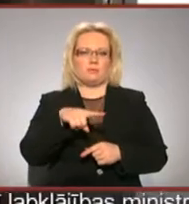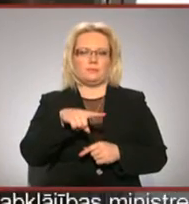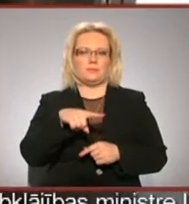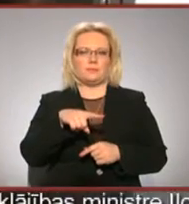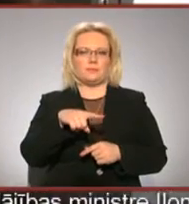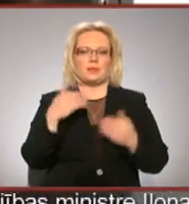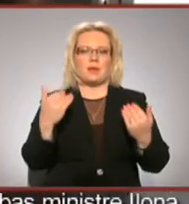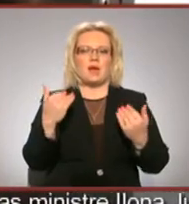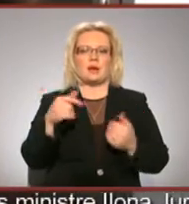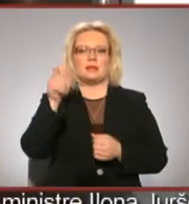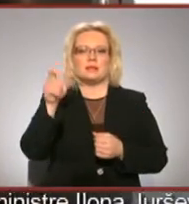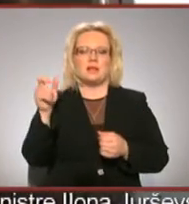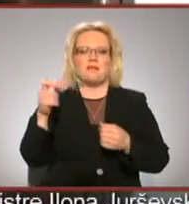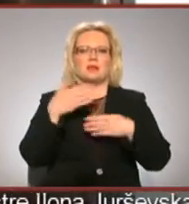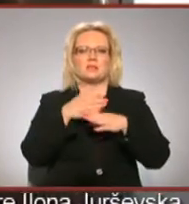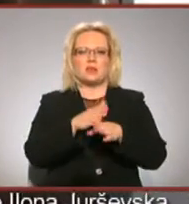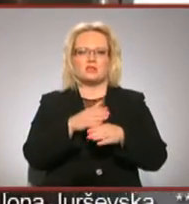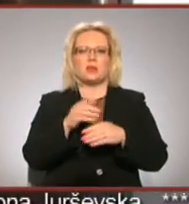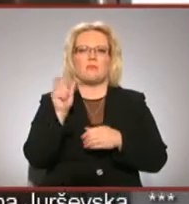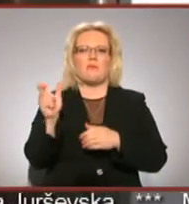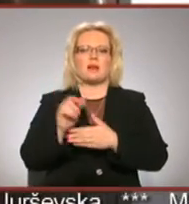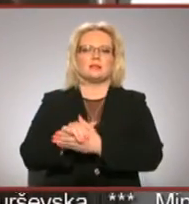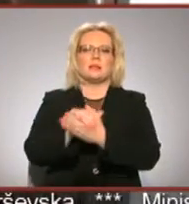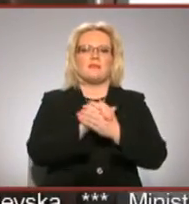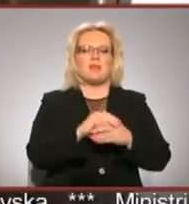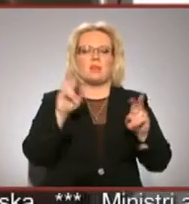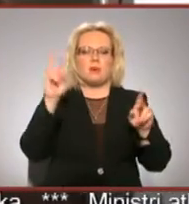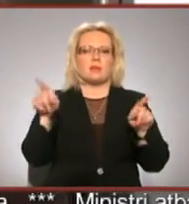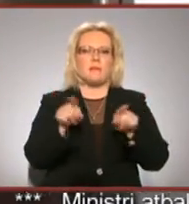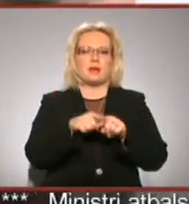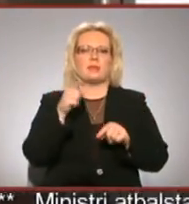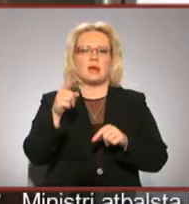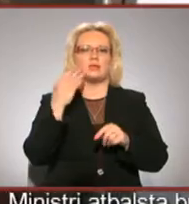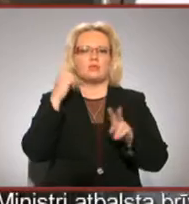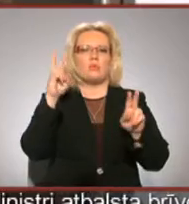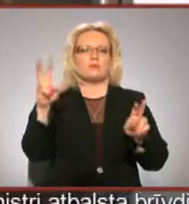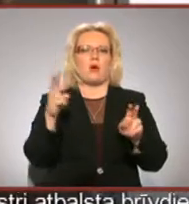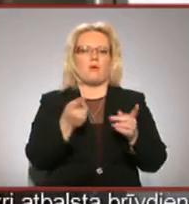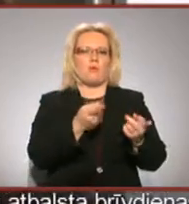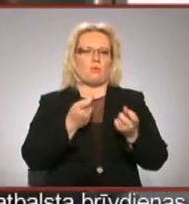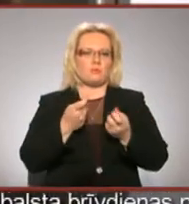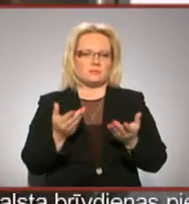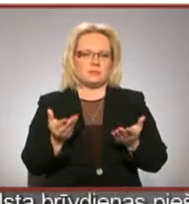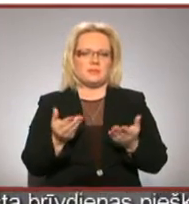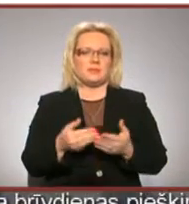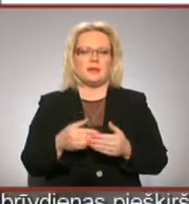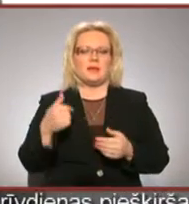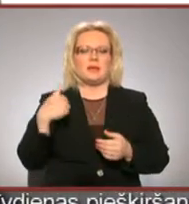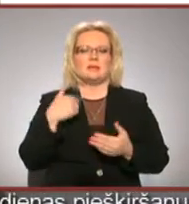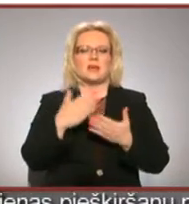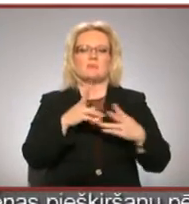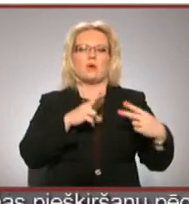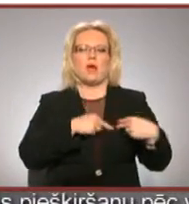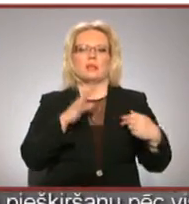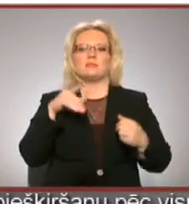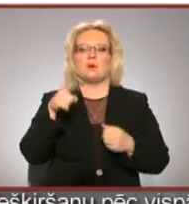Tagad cilvēki ir tāds sašķēti un vārds vienotība. Tas ir kā tas arī tas. Tas arī tas nosaukums, jā, tas vienotības. Es esmu gandarīts par